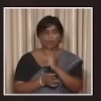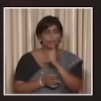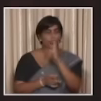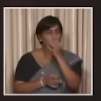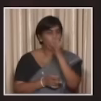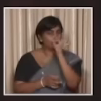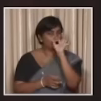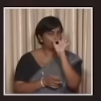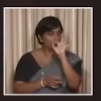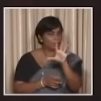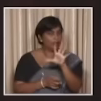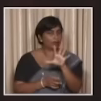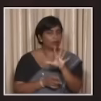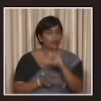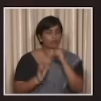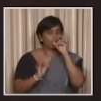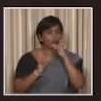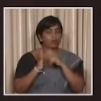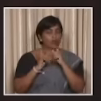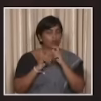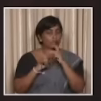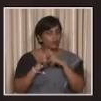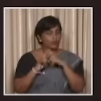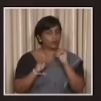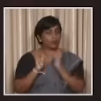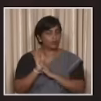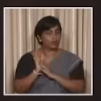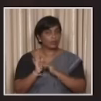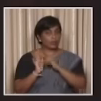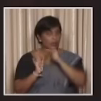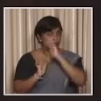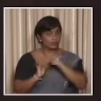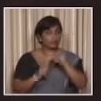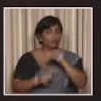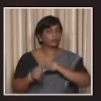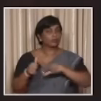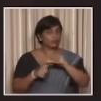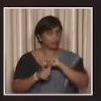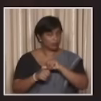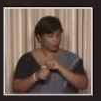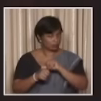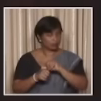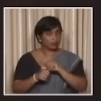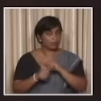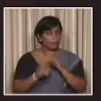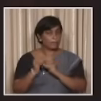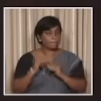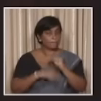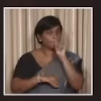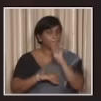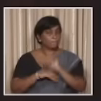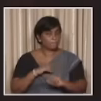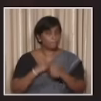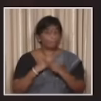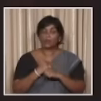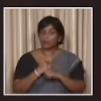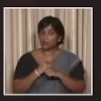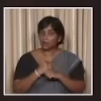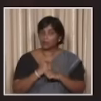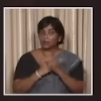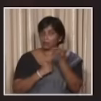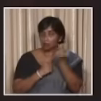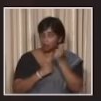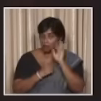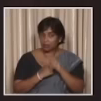රුපියල් 5ක් කෝප් කමිටුවට ආරාධනා කරපු ආයතනයකින් උපාය මාර්ග සැලැස්මක් හදන්න